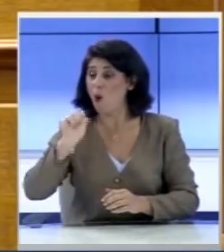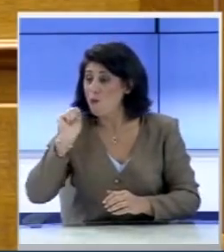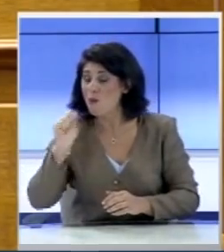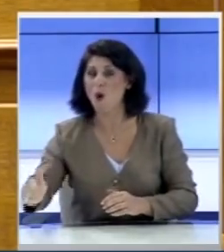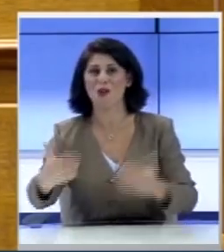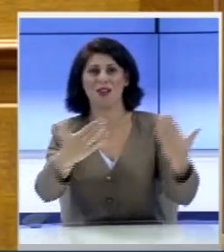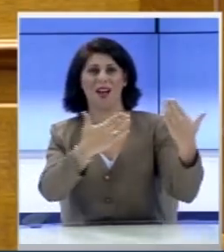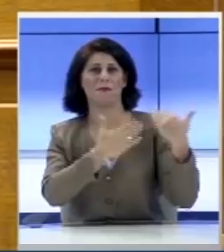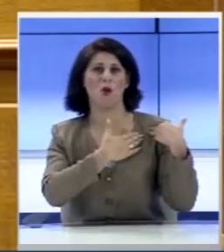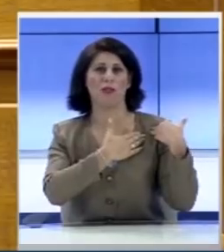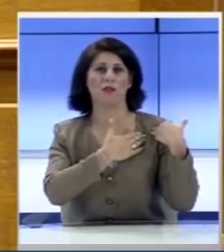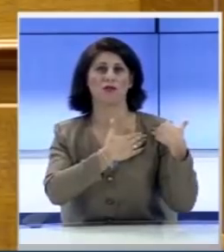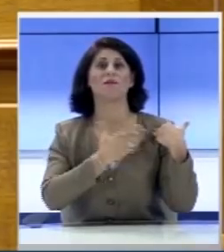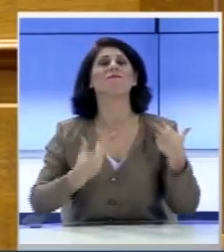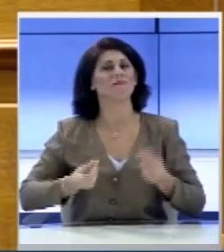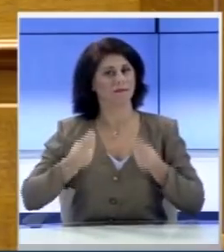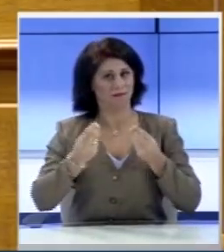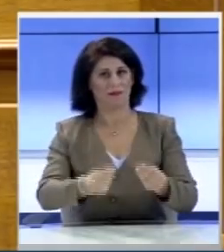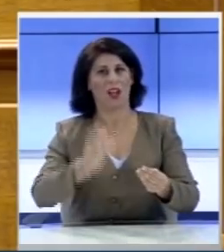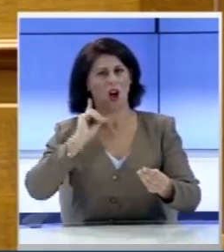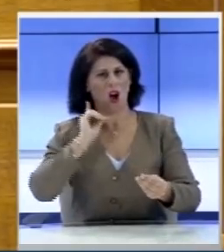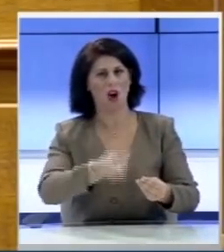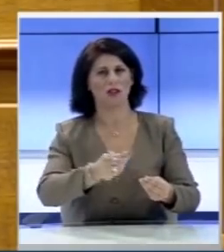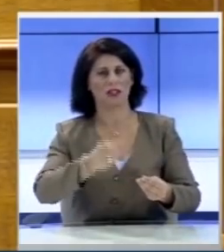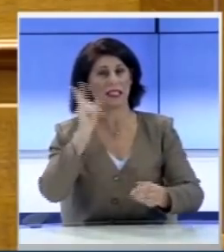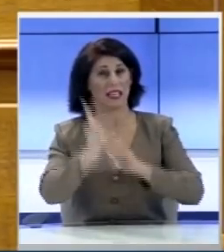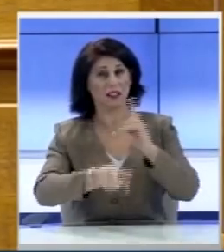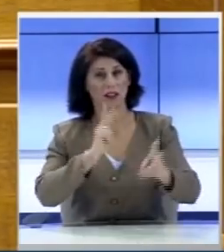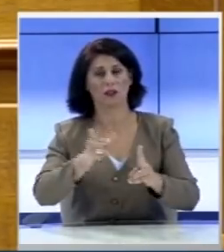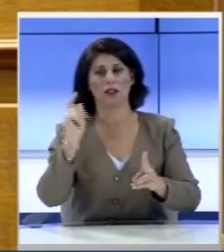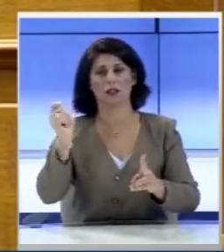αρμόδιος τελικά να δώσει την οριστική του μομφή στην πολιτική σας.